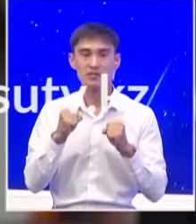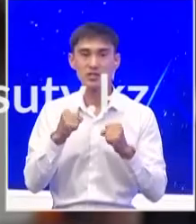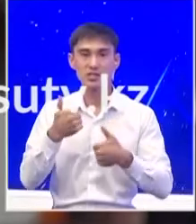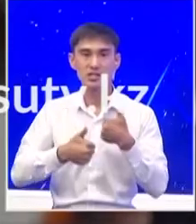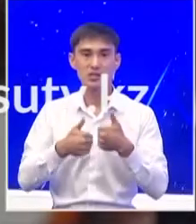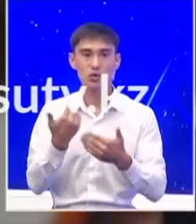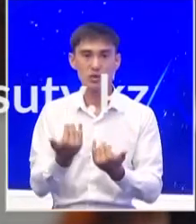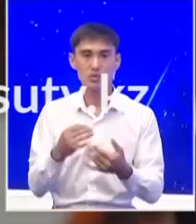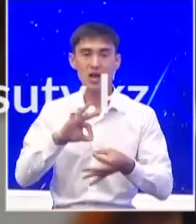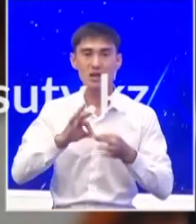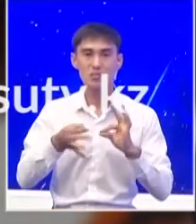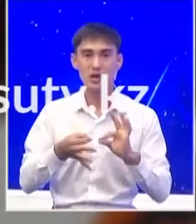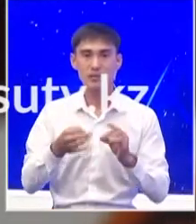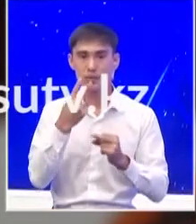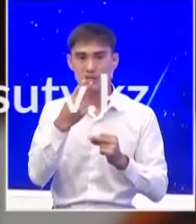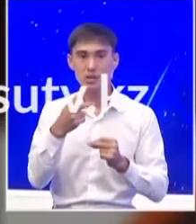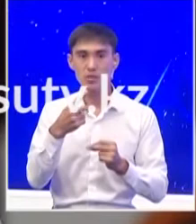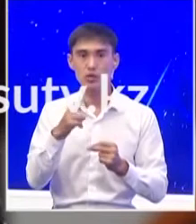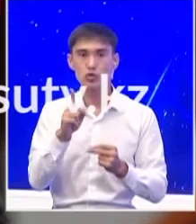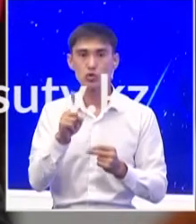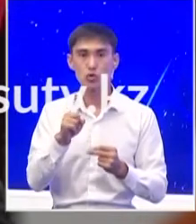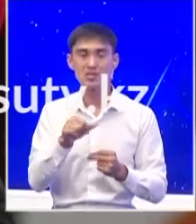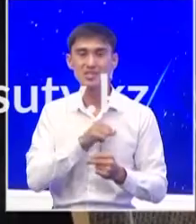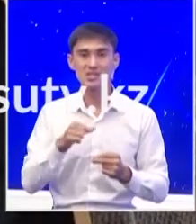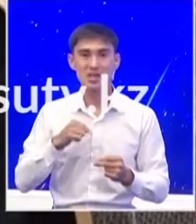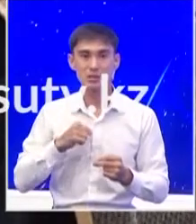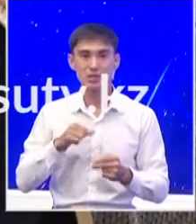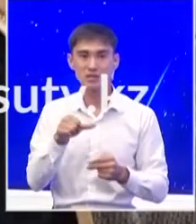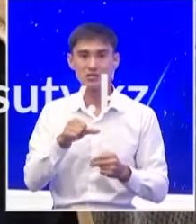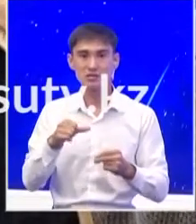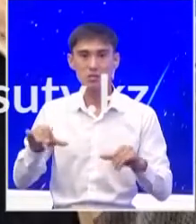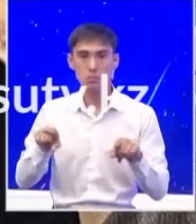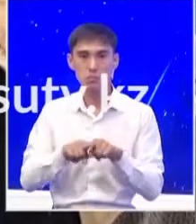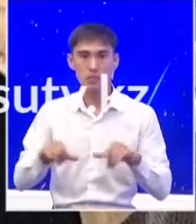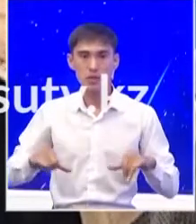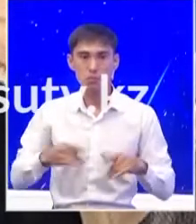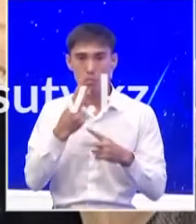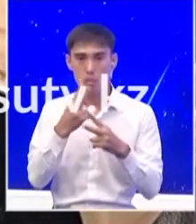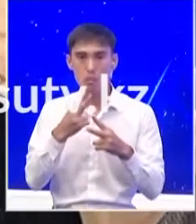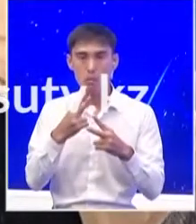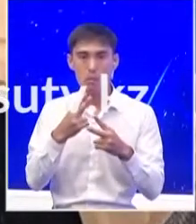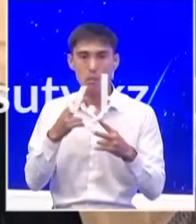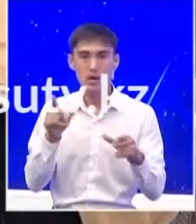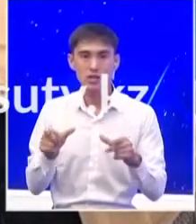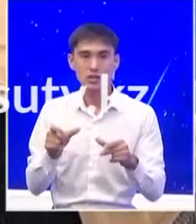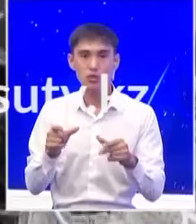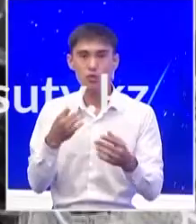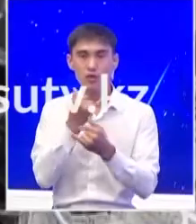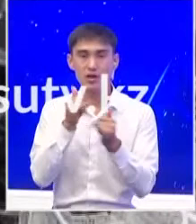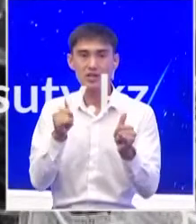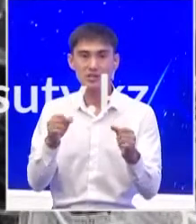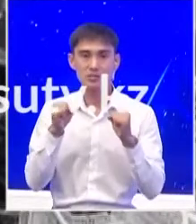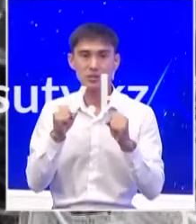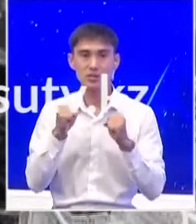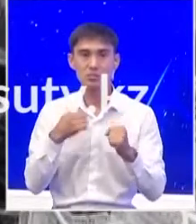Но именно на Олимпиаде заметил, что сам становился болельщиком. Увлекался процессом, начинал сопереживать